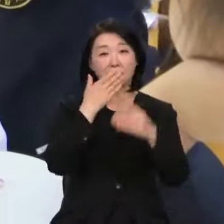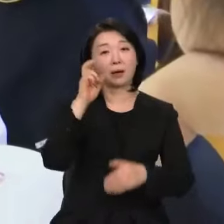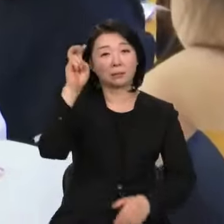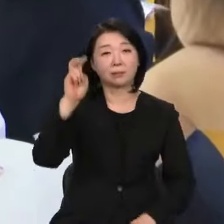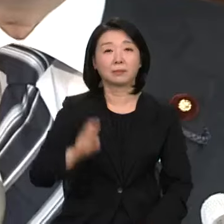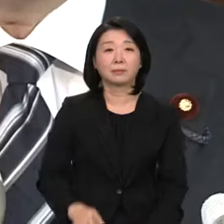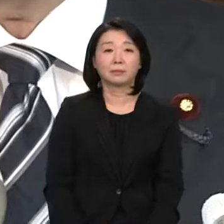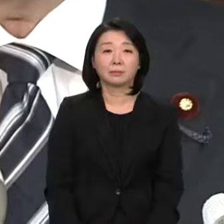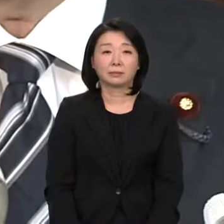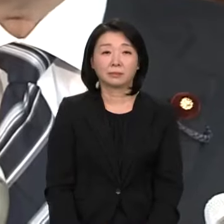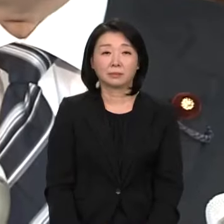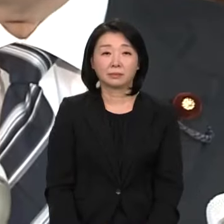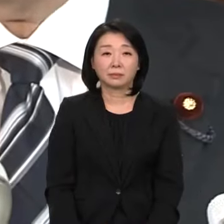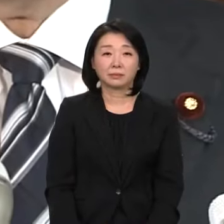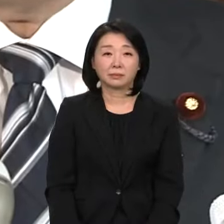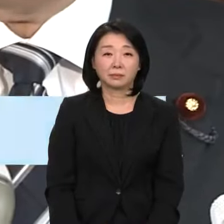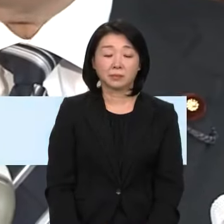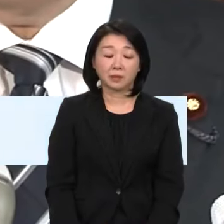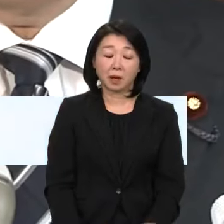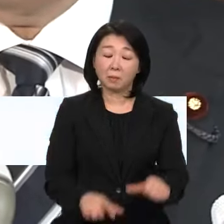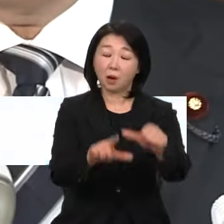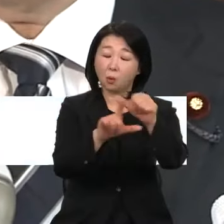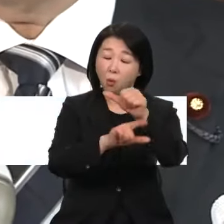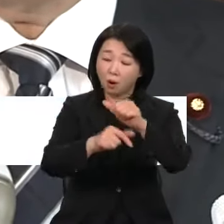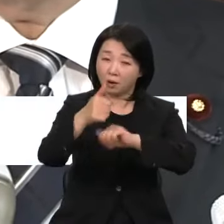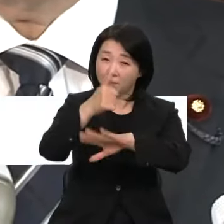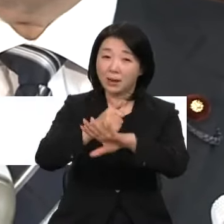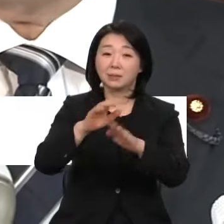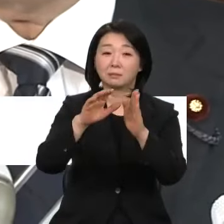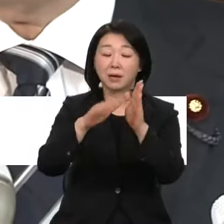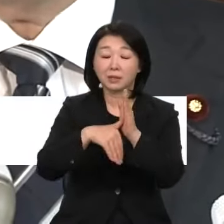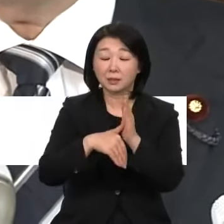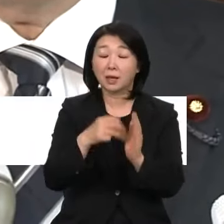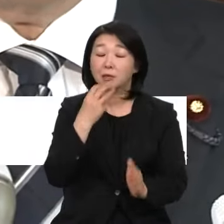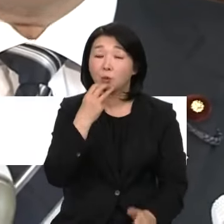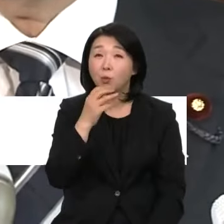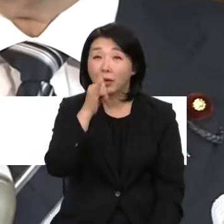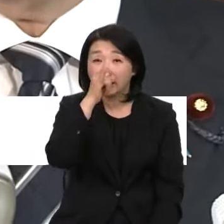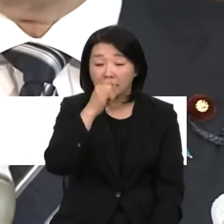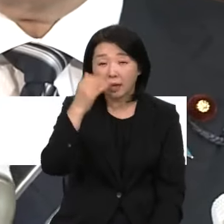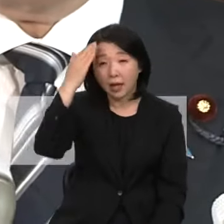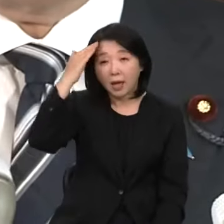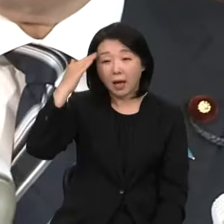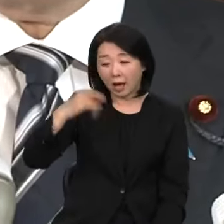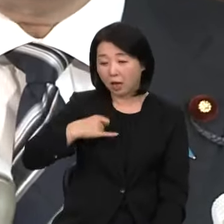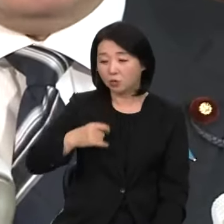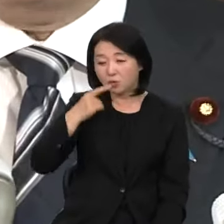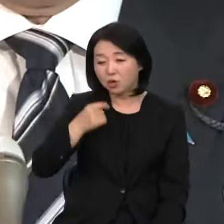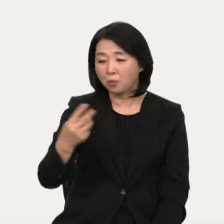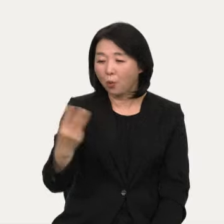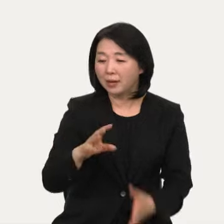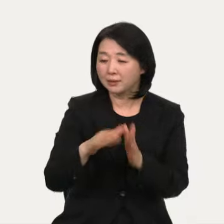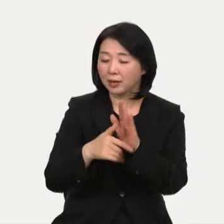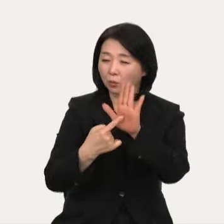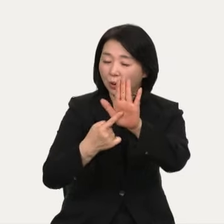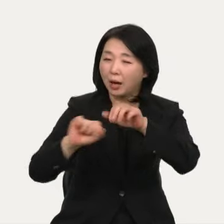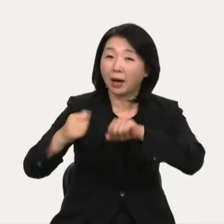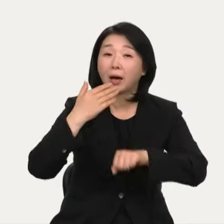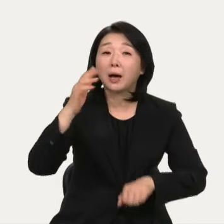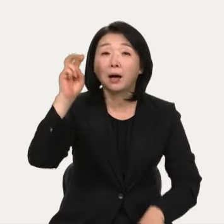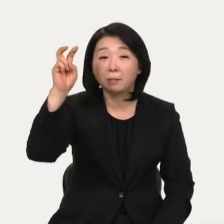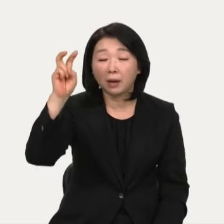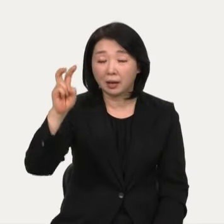있습니다. 다음 달 하순 서울에서 열리는 한중일 정상회의도 계기가 될 수 있습니다. 한